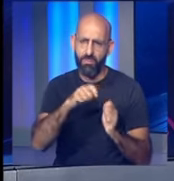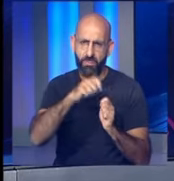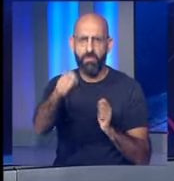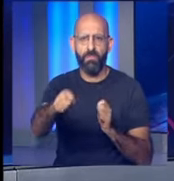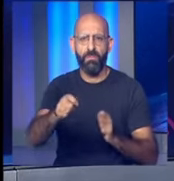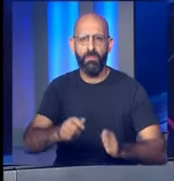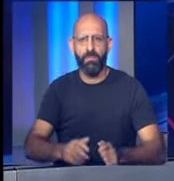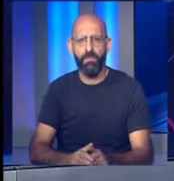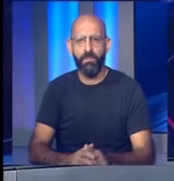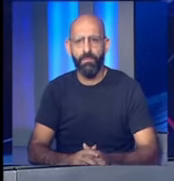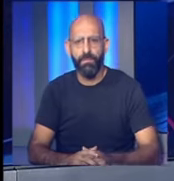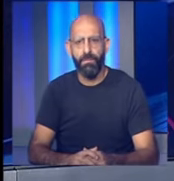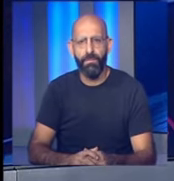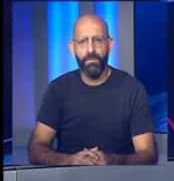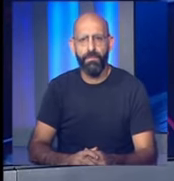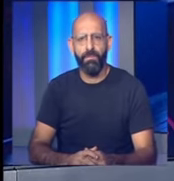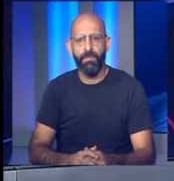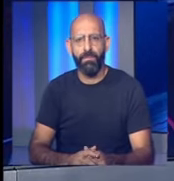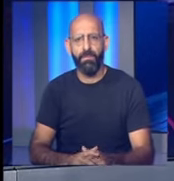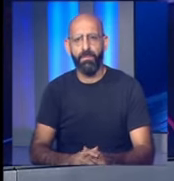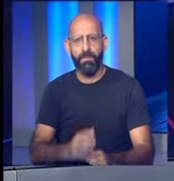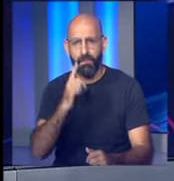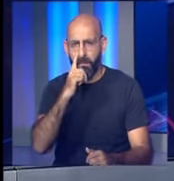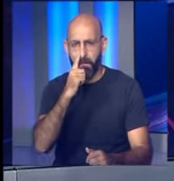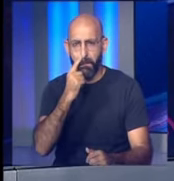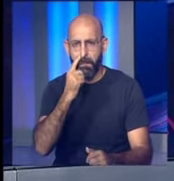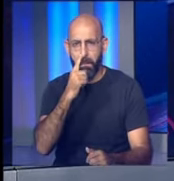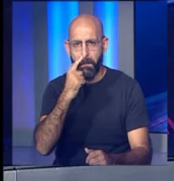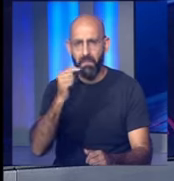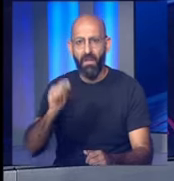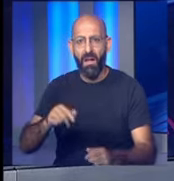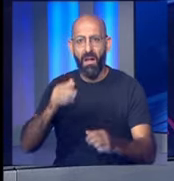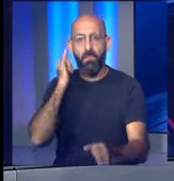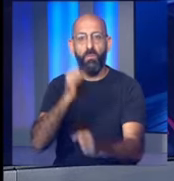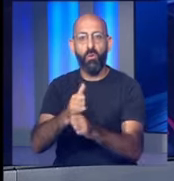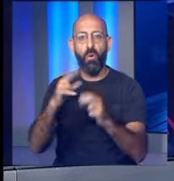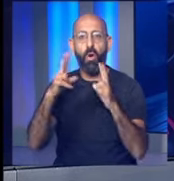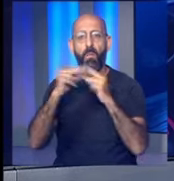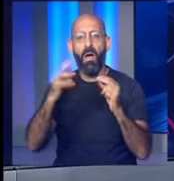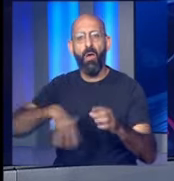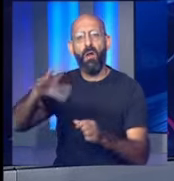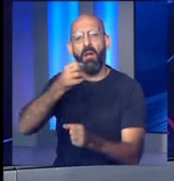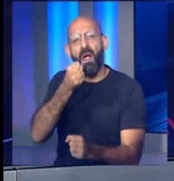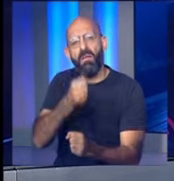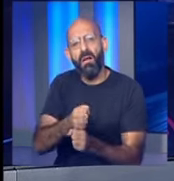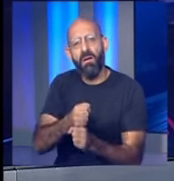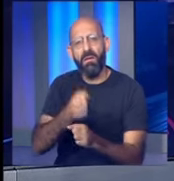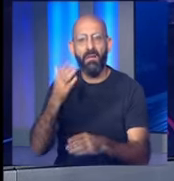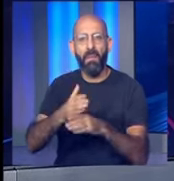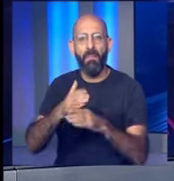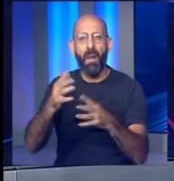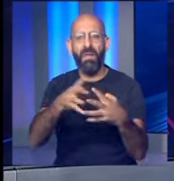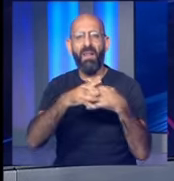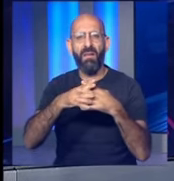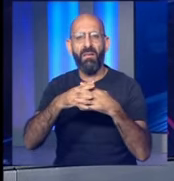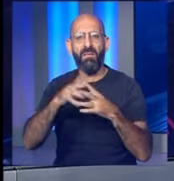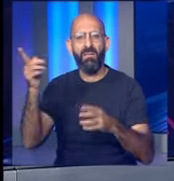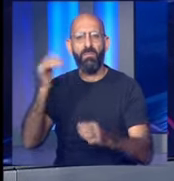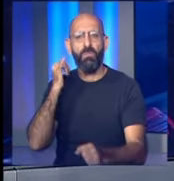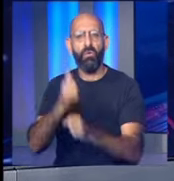الجيش، النزوح أمام الكتل النيابية. إذن يترقب المسؤولون اللبنانيون نتائج